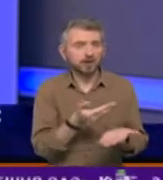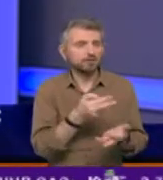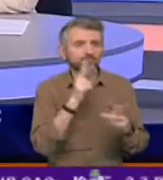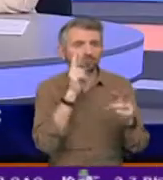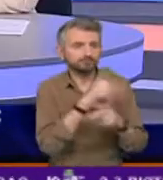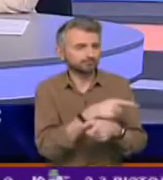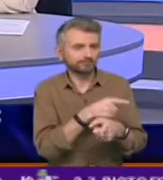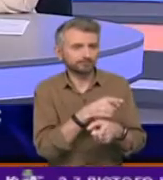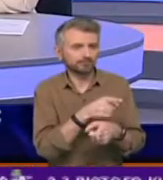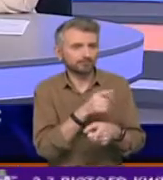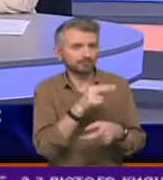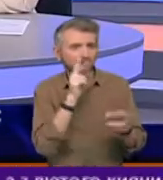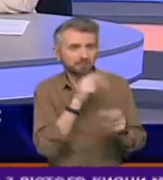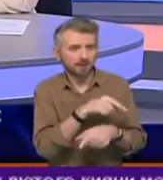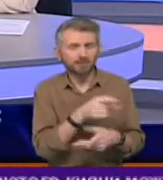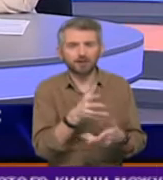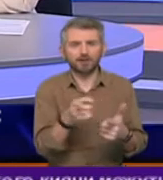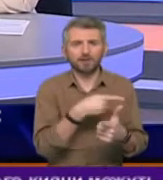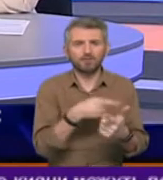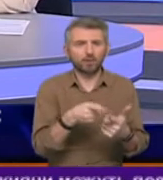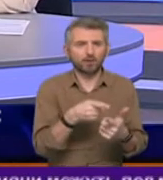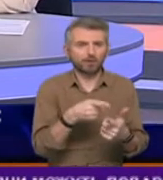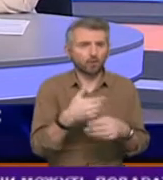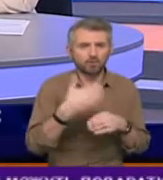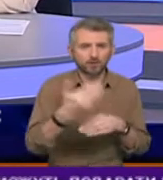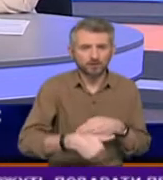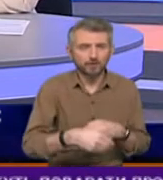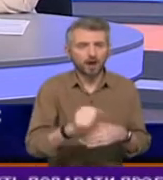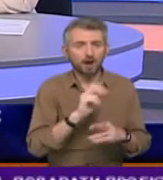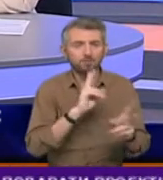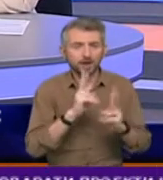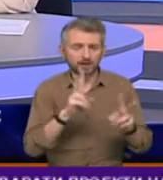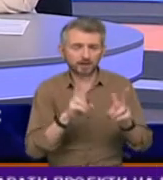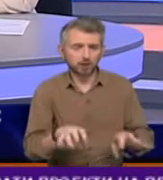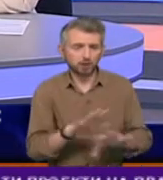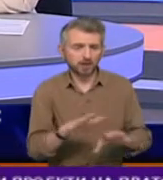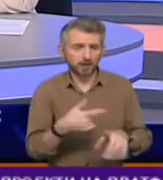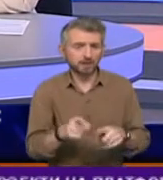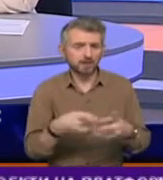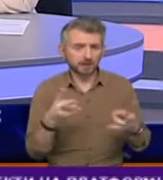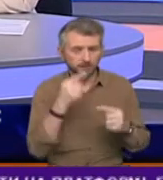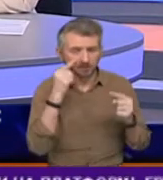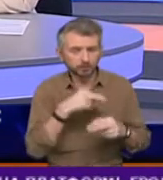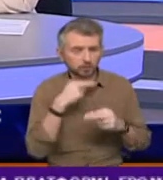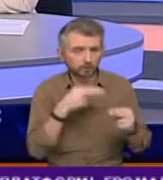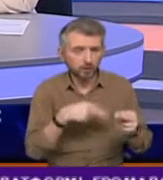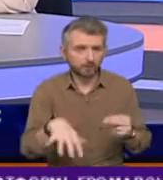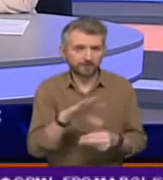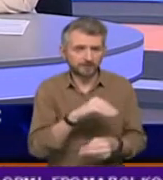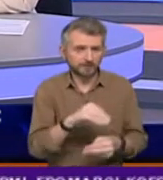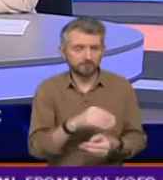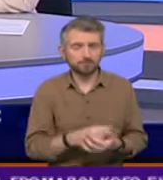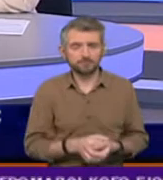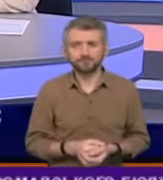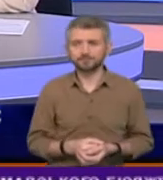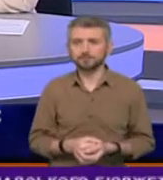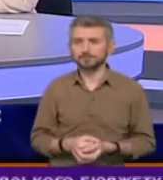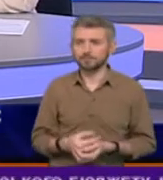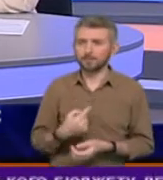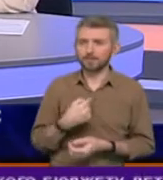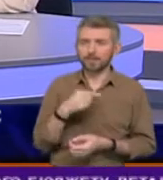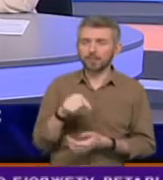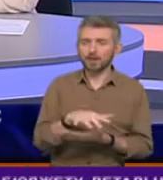все, яке було, да? Кабінети, да, все, яке було. В принципі, процедура реєстрації суттєво не змінилася. Хто ж до нас